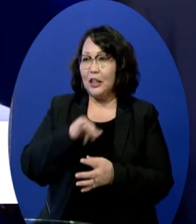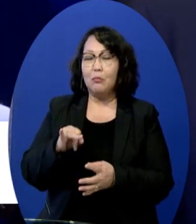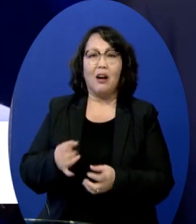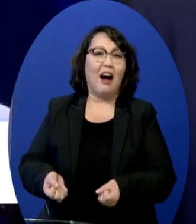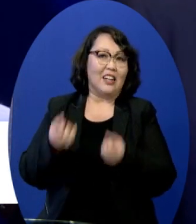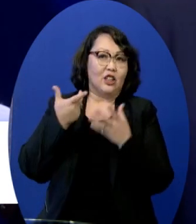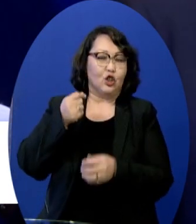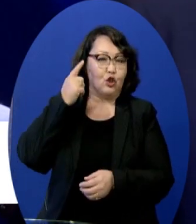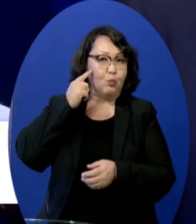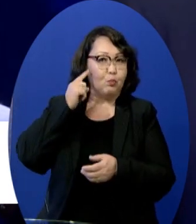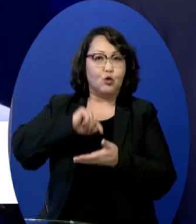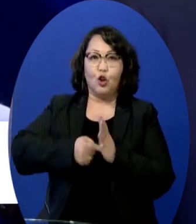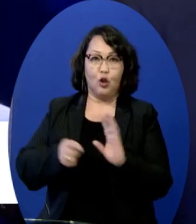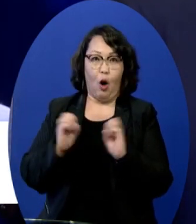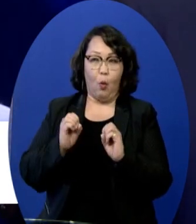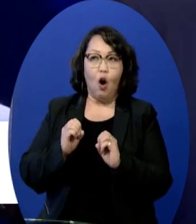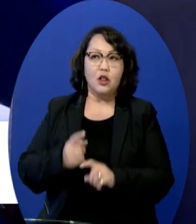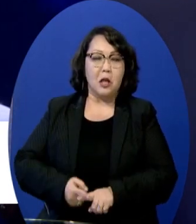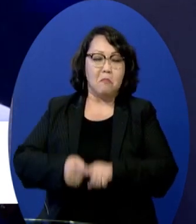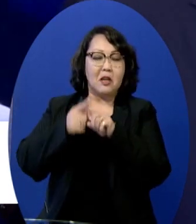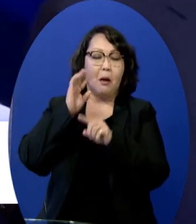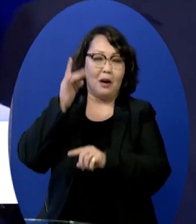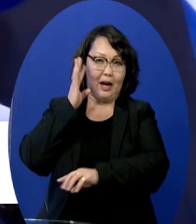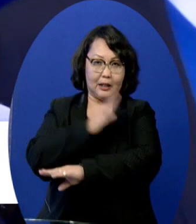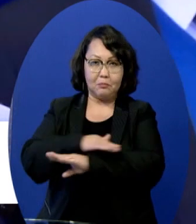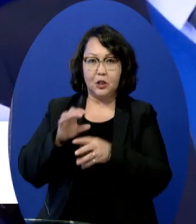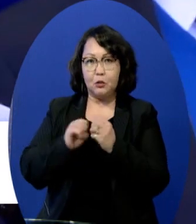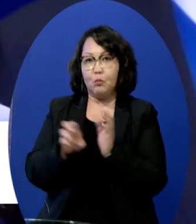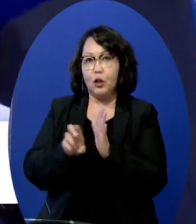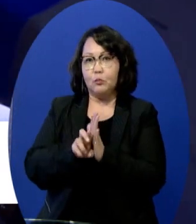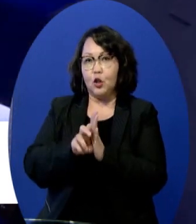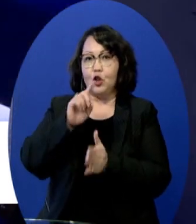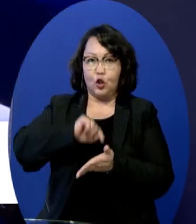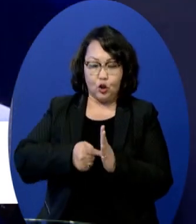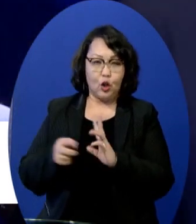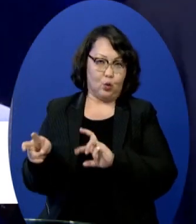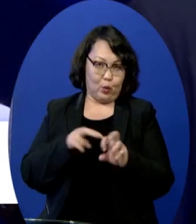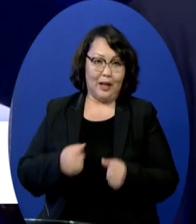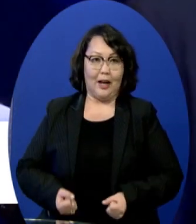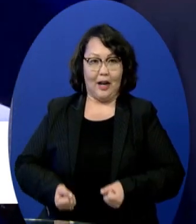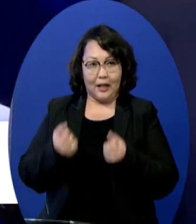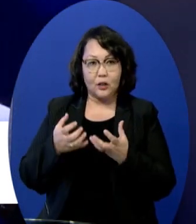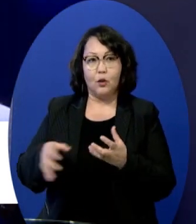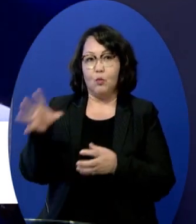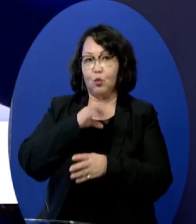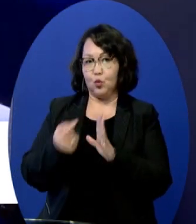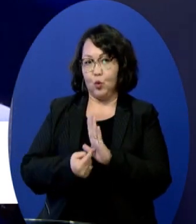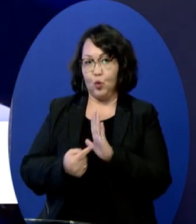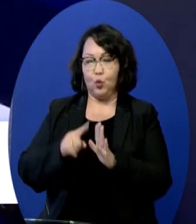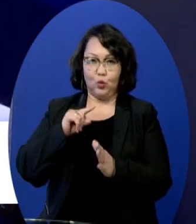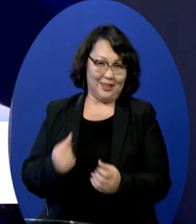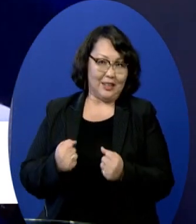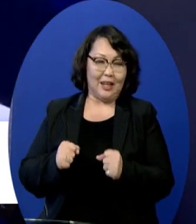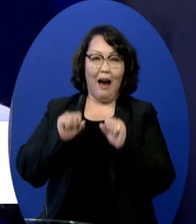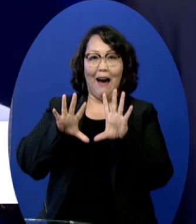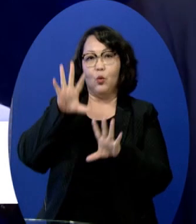ойлгомжтой. Өссөн тохиолдолд ямар арга хэмжээ авдгаа гэдэг салбарын хүмүүс бол нэлээд нэрийн тооцоо судалгаа гаргаж нийт цорилтын хүчин сэтгэлийн 10% хуваар